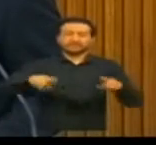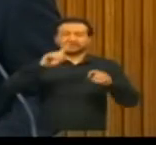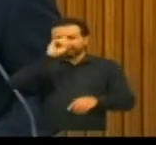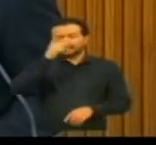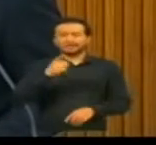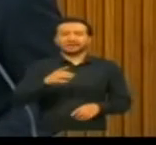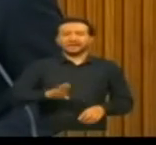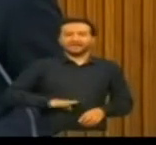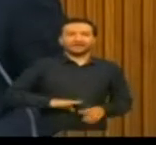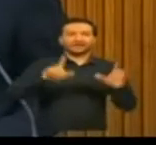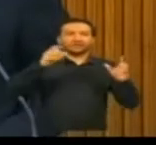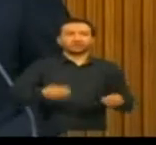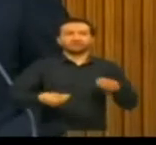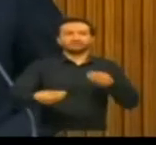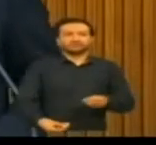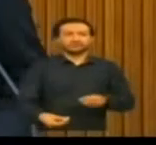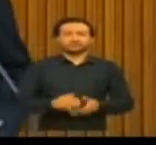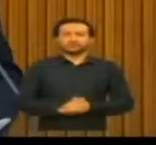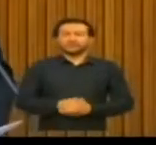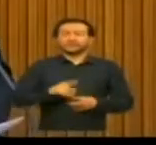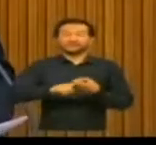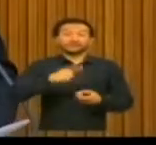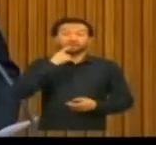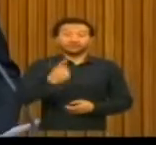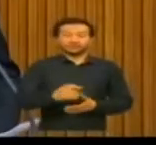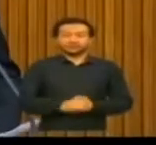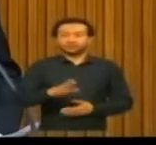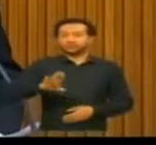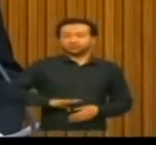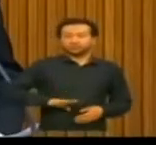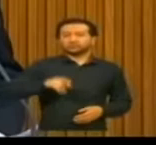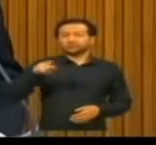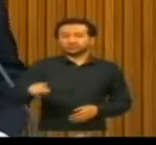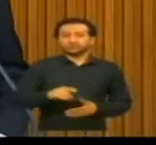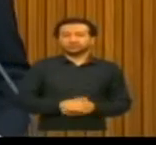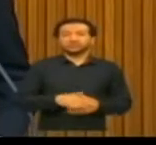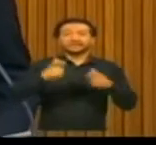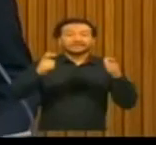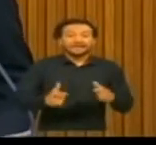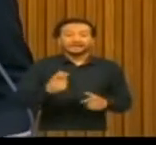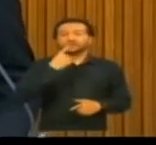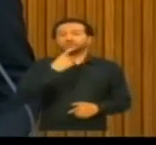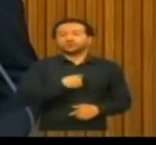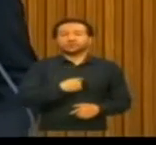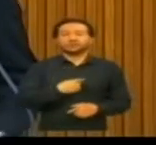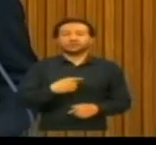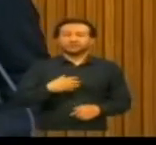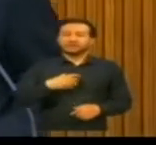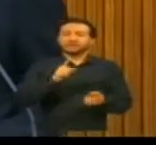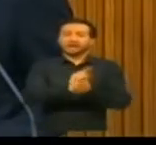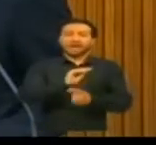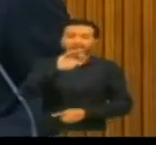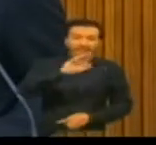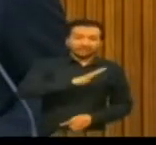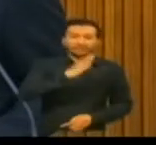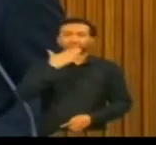sadece evlatlarının fotoğrafları vardı. Ve diyorlar ki çocuklarımızın yerini bize bildirin. Vazgeçtik hayatta mı değil